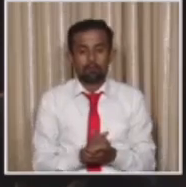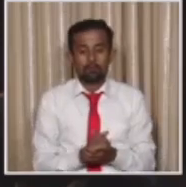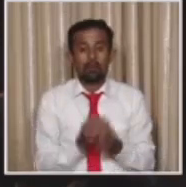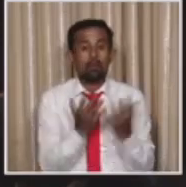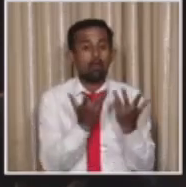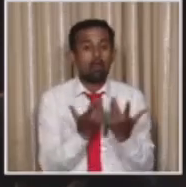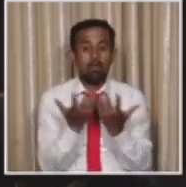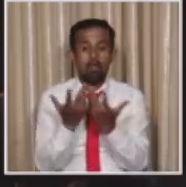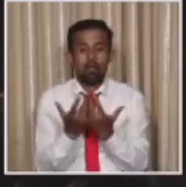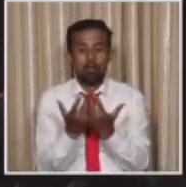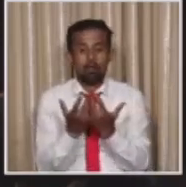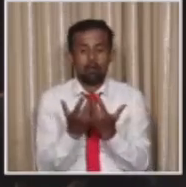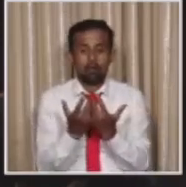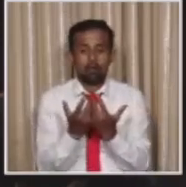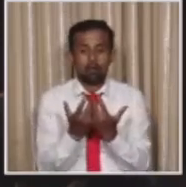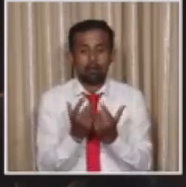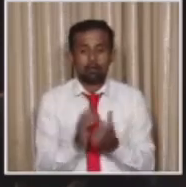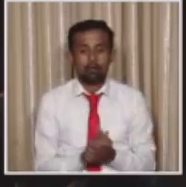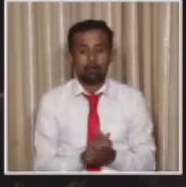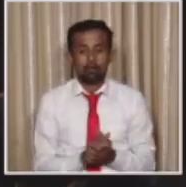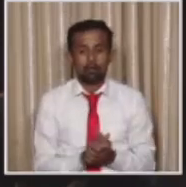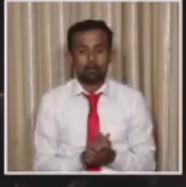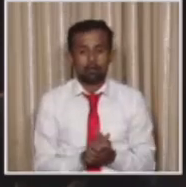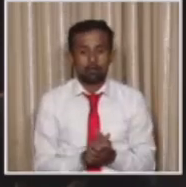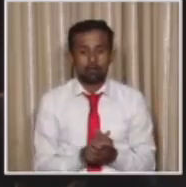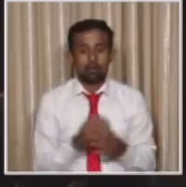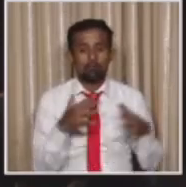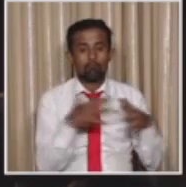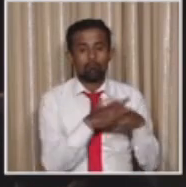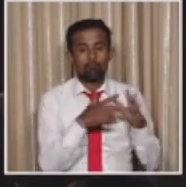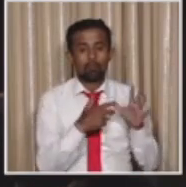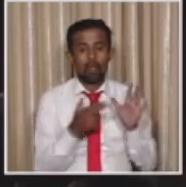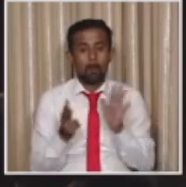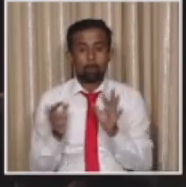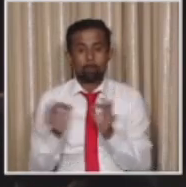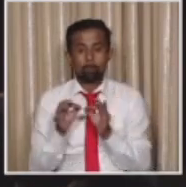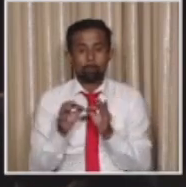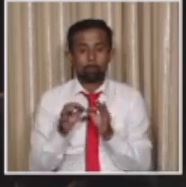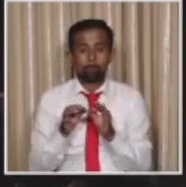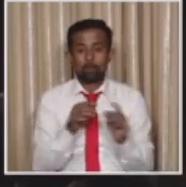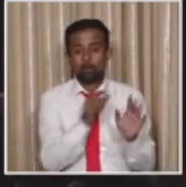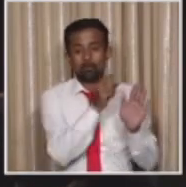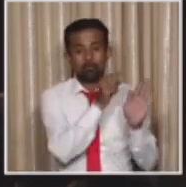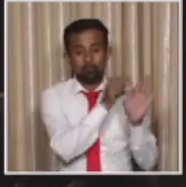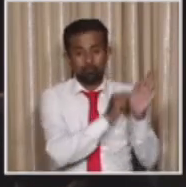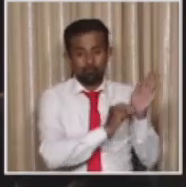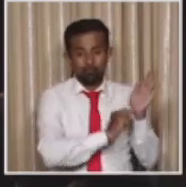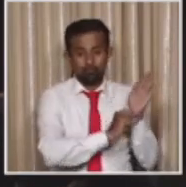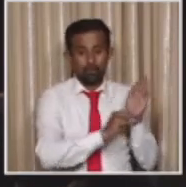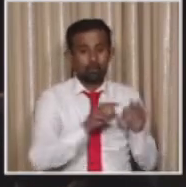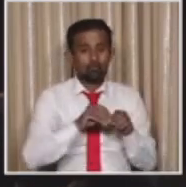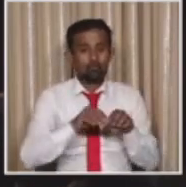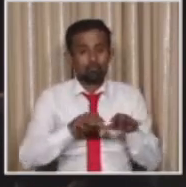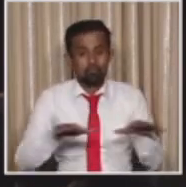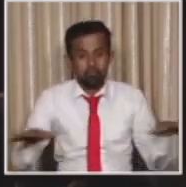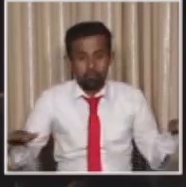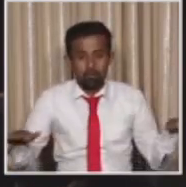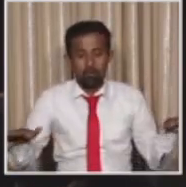ප්‍රමාණය පිළිබඳව ගත්තොත් ඇත්තටම වත්තල මීගමේ ඉඳලා බෙන්තොල දක්වා විශාල ප්‍රමාණයක මේක පැතිරලා තිබෙනවා